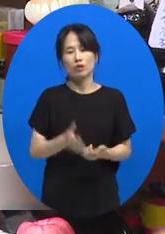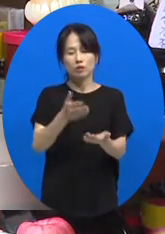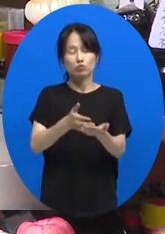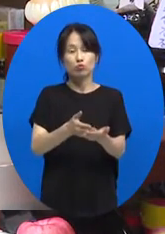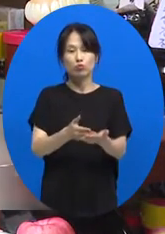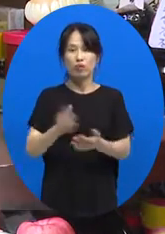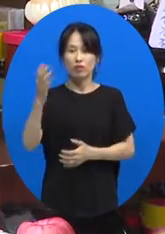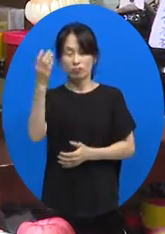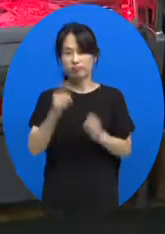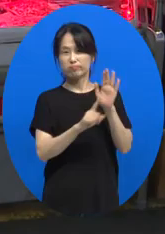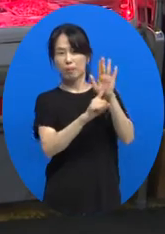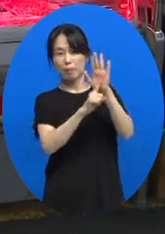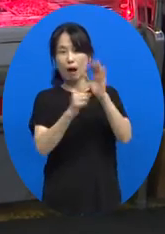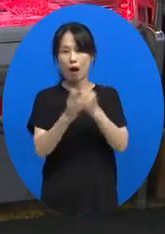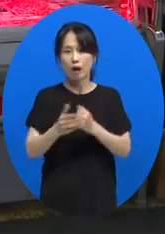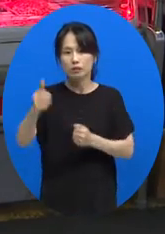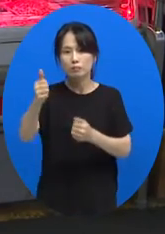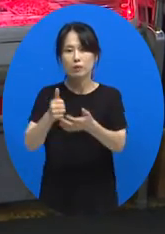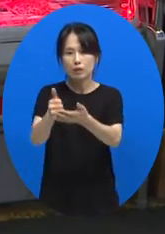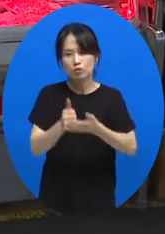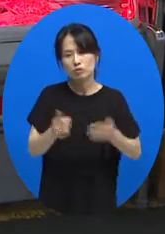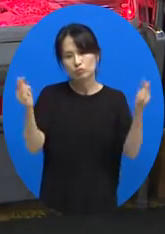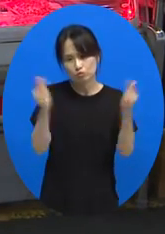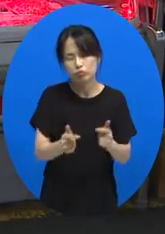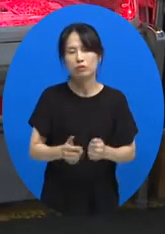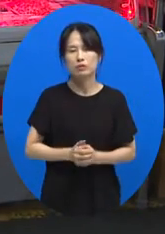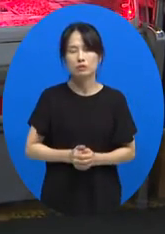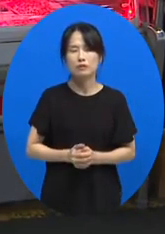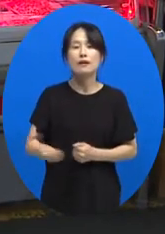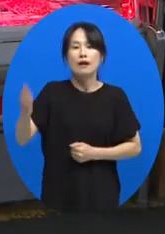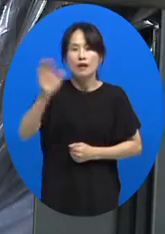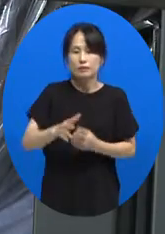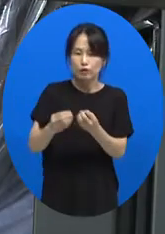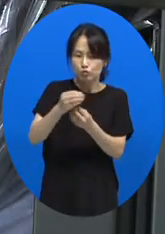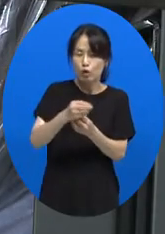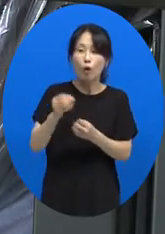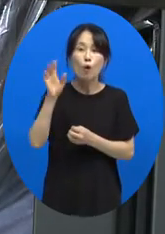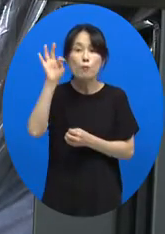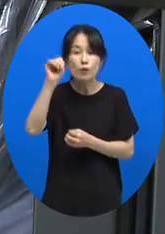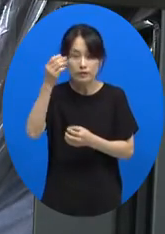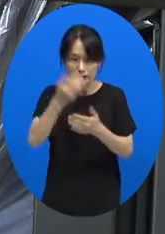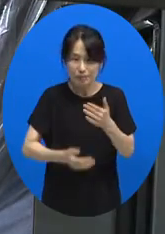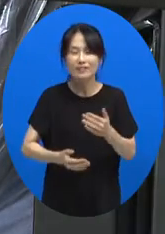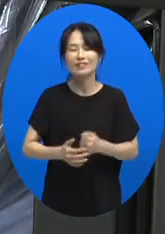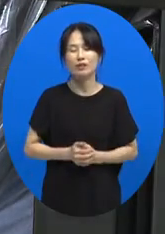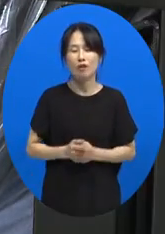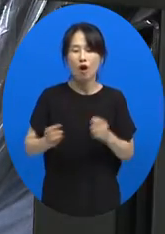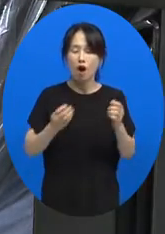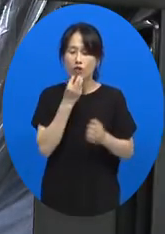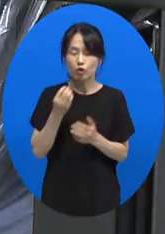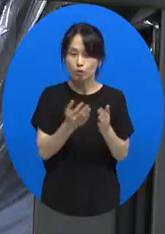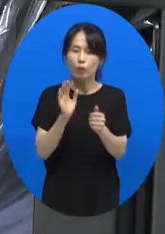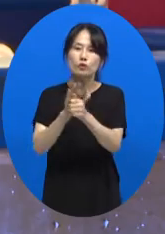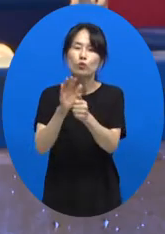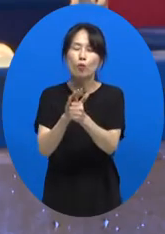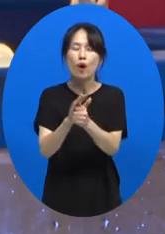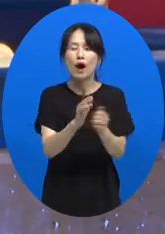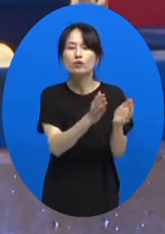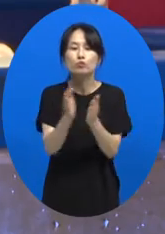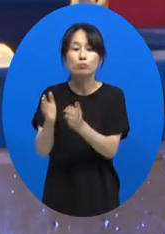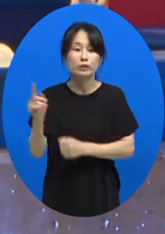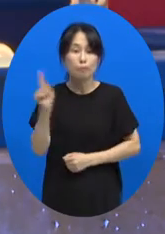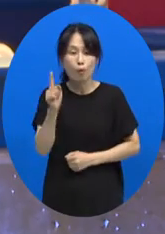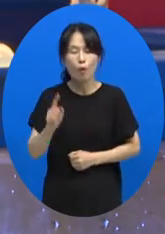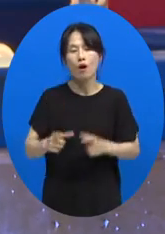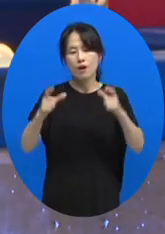온다고 하니까 많이 안 나오더라고요. 하지만 며칠 더 남았습니다. 경기도는 추석을 앞두고 여러 민생 대책을 마련했는데 특히